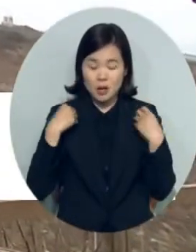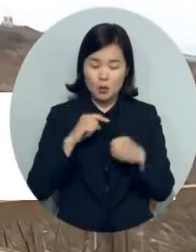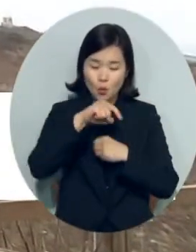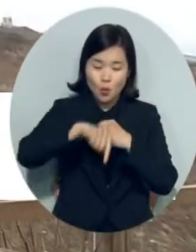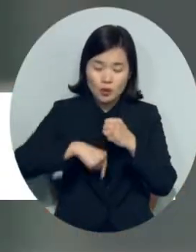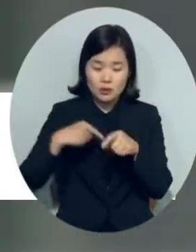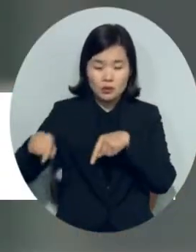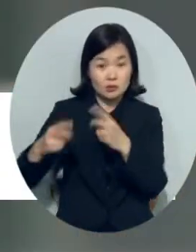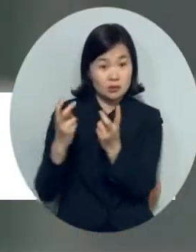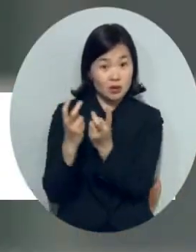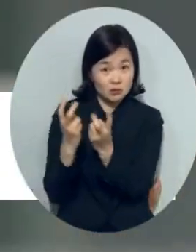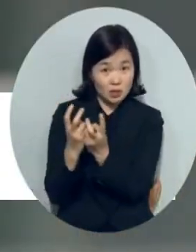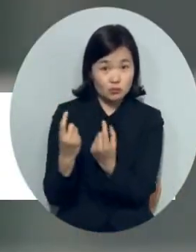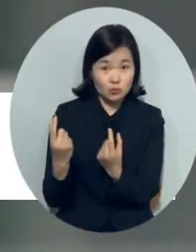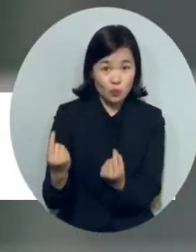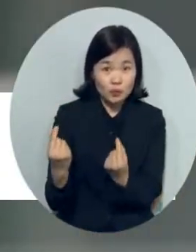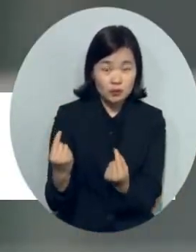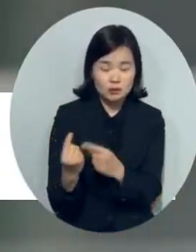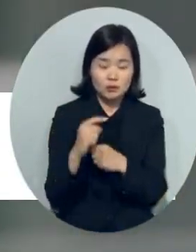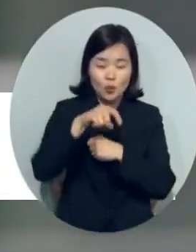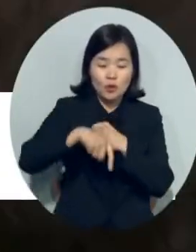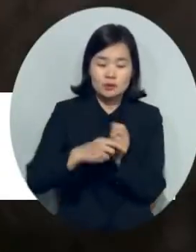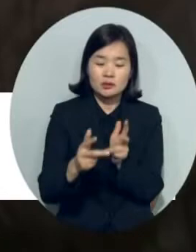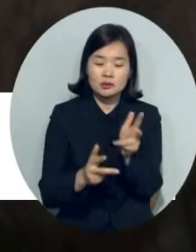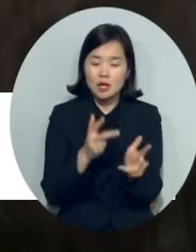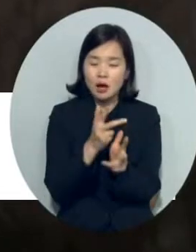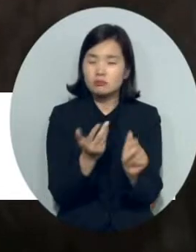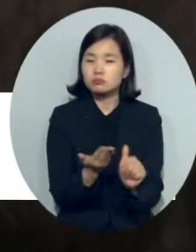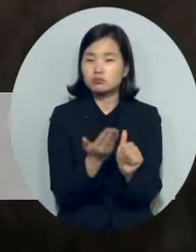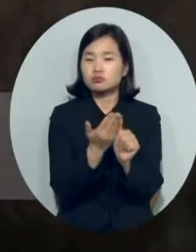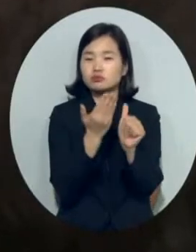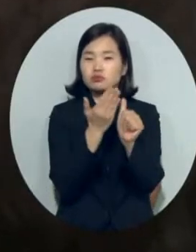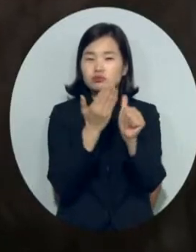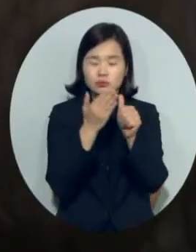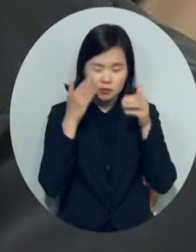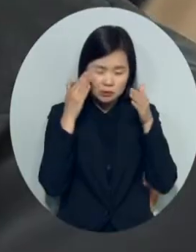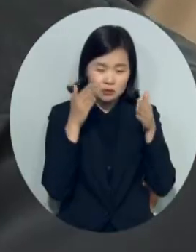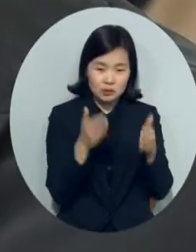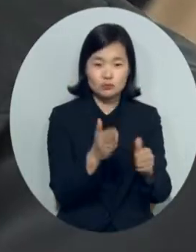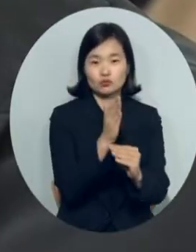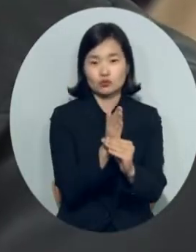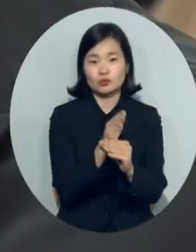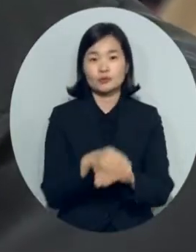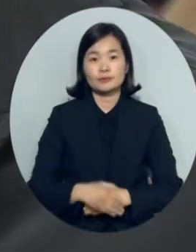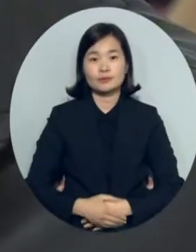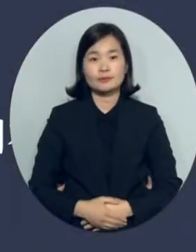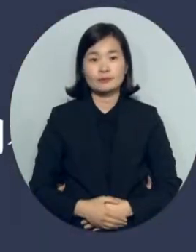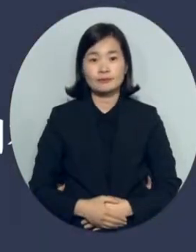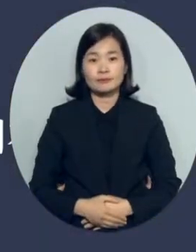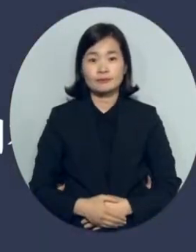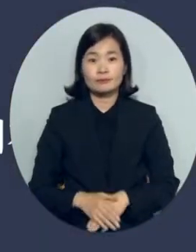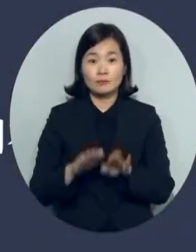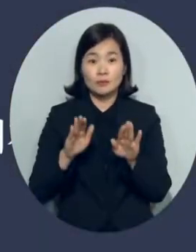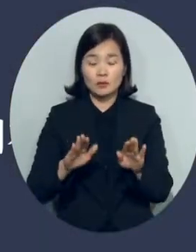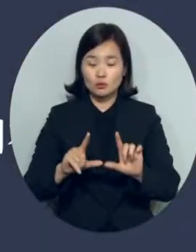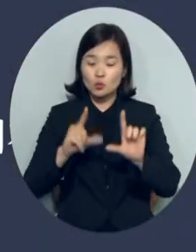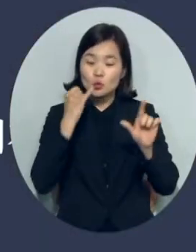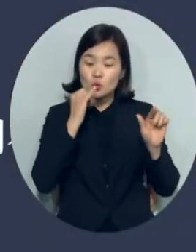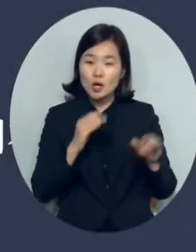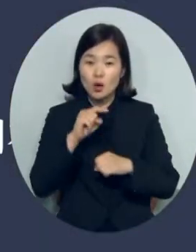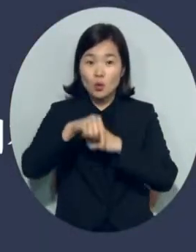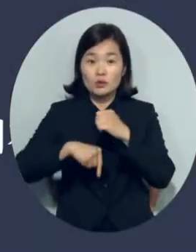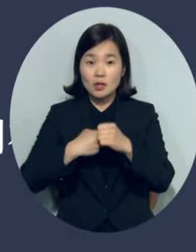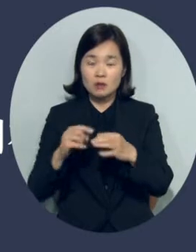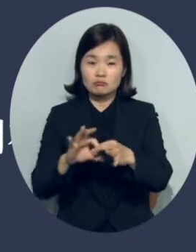정책에 발맞춰 원전 관련 산업 육성의 행정력을 집중하고 있습니다 최근 동의한 온 자력